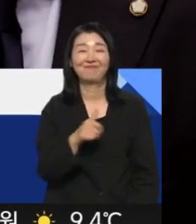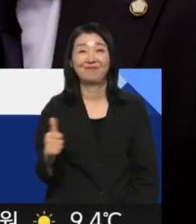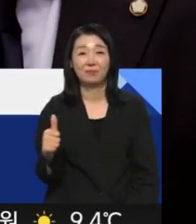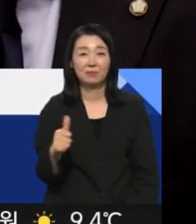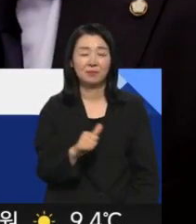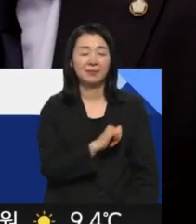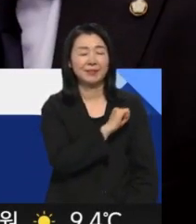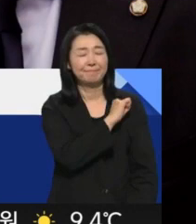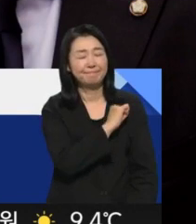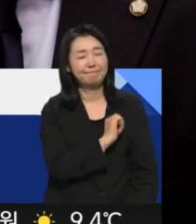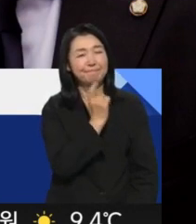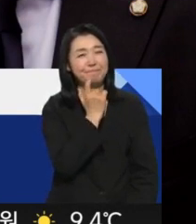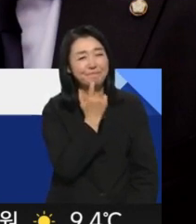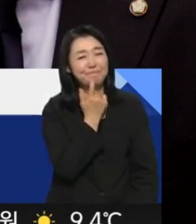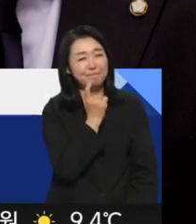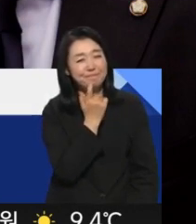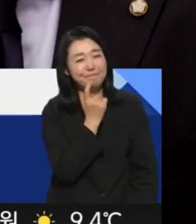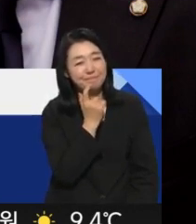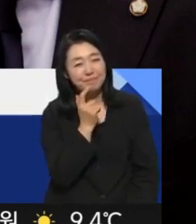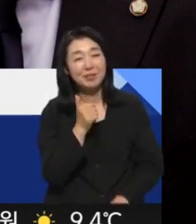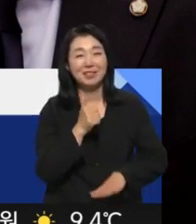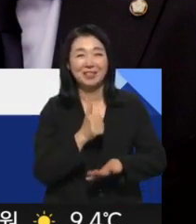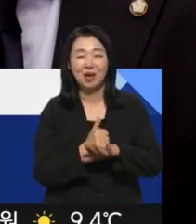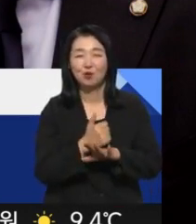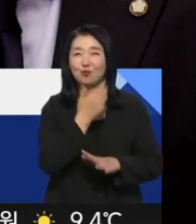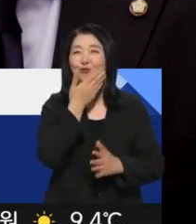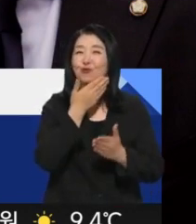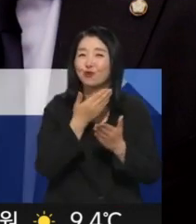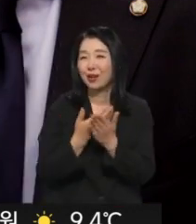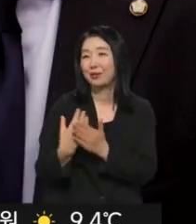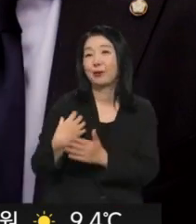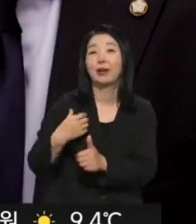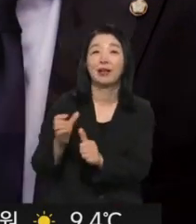인내와 끈기를 가지고 결정적인 역할을 했습니다.